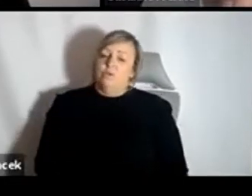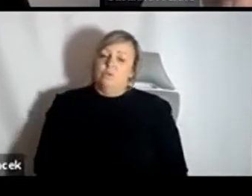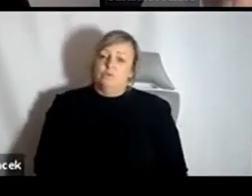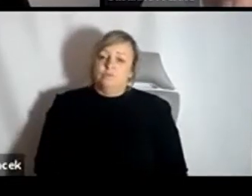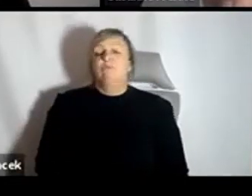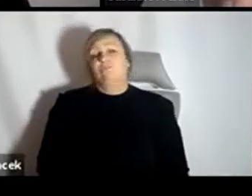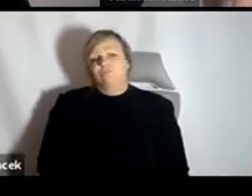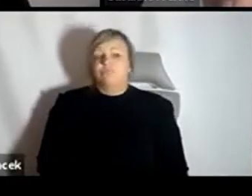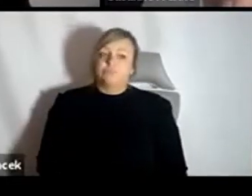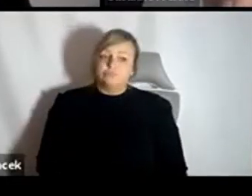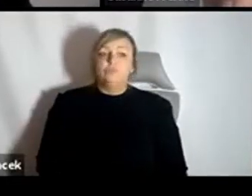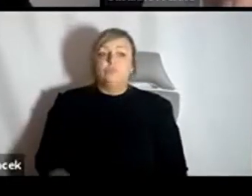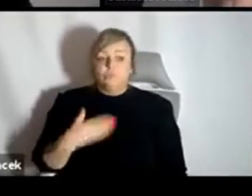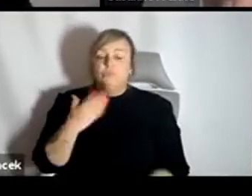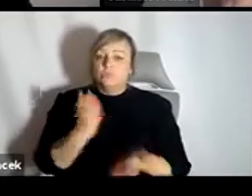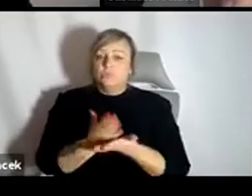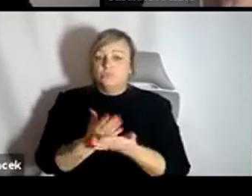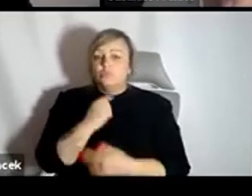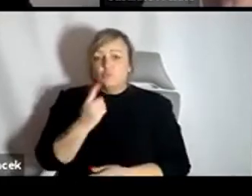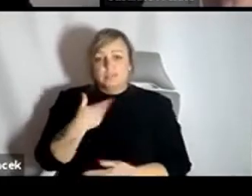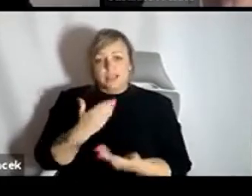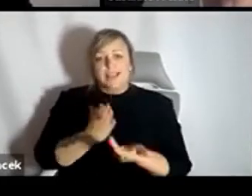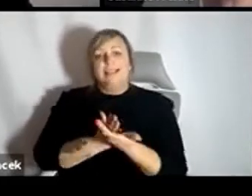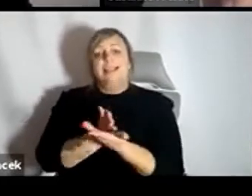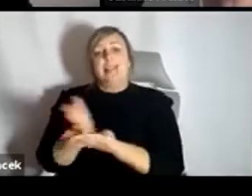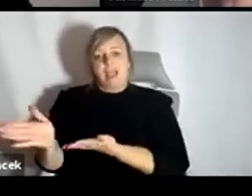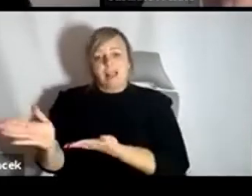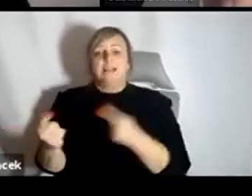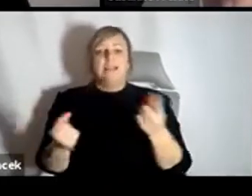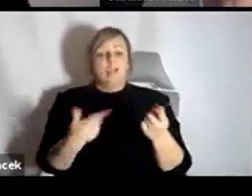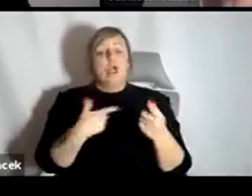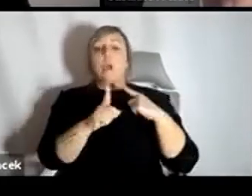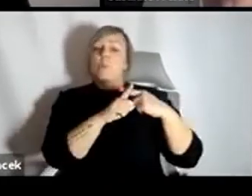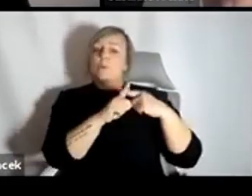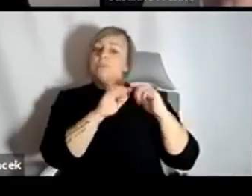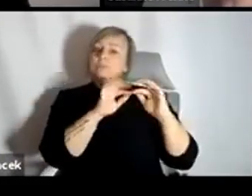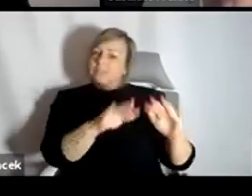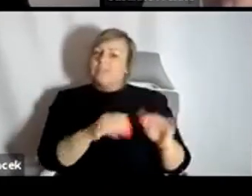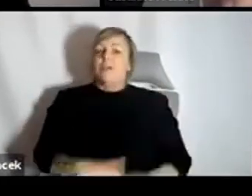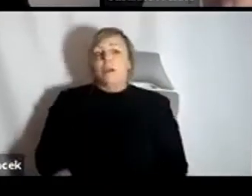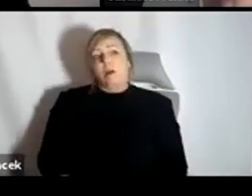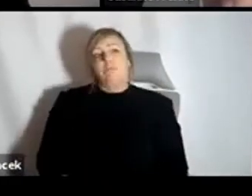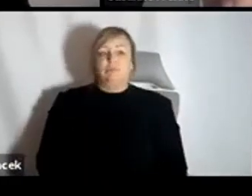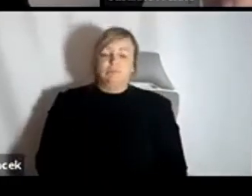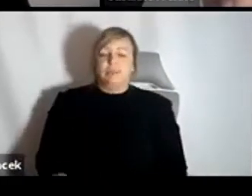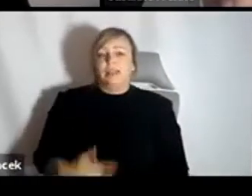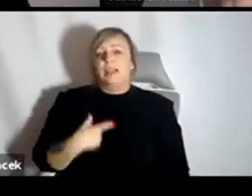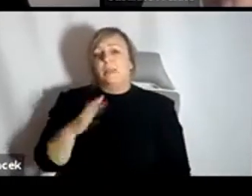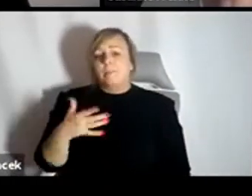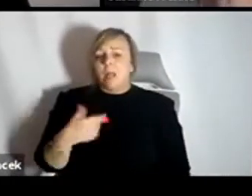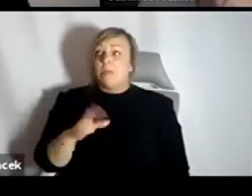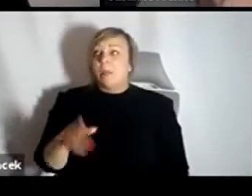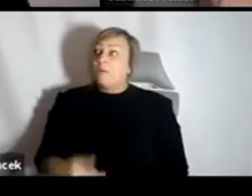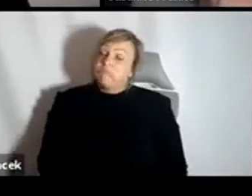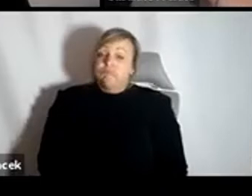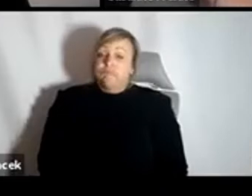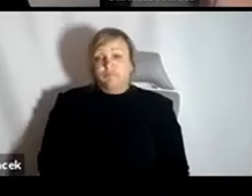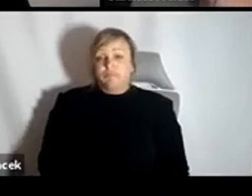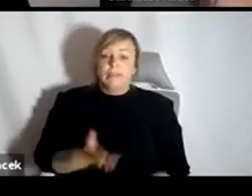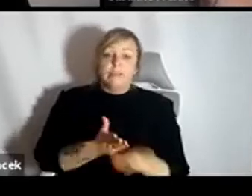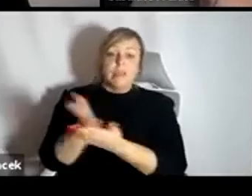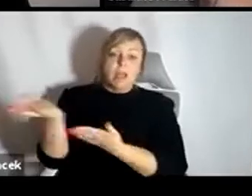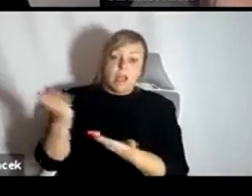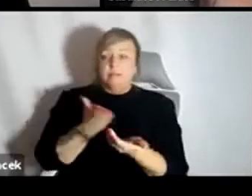Wie gesagt, der Begriff Nachhaltigkeit, du sagtest, der sei positiv besetzt. Ich finde, er ist manchmal vielleicht sogar schon ein bisschen abgedroschen und die